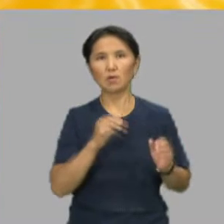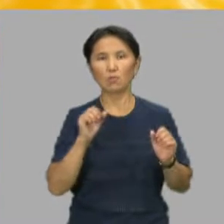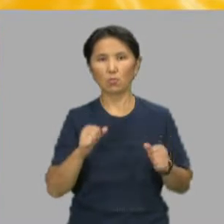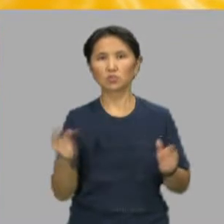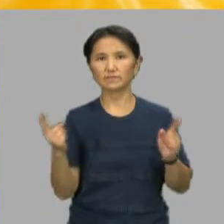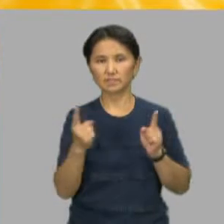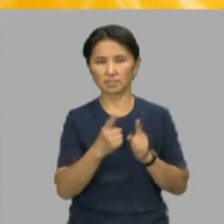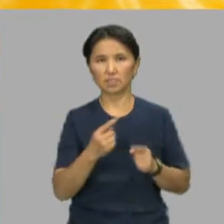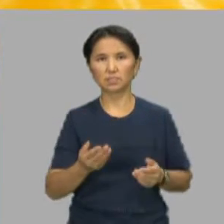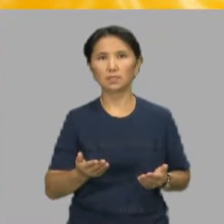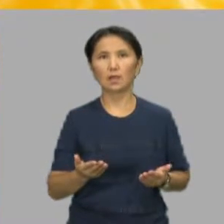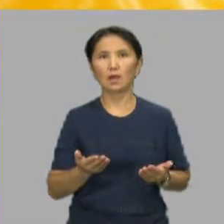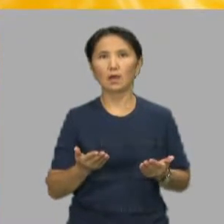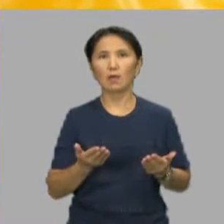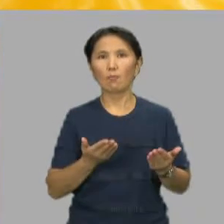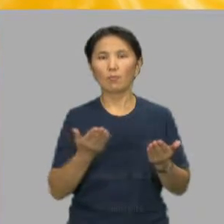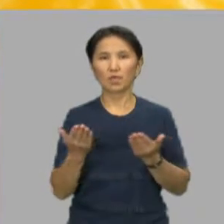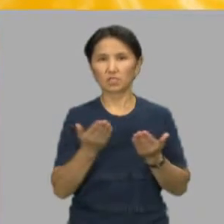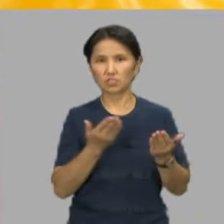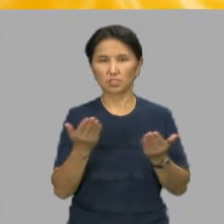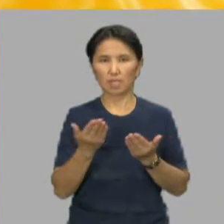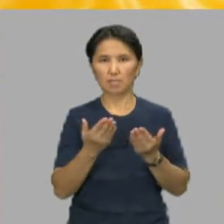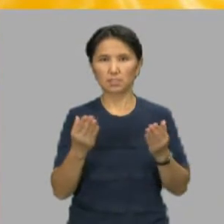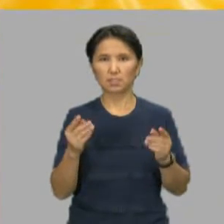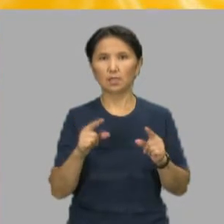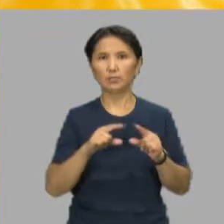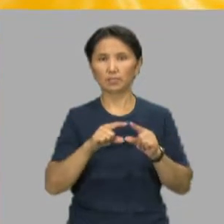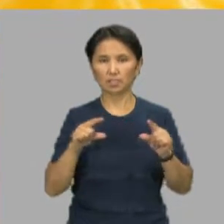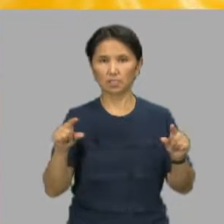встретить. Прочитайте предложение.